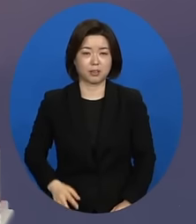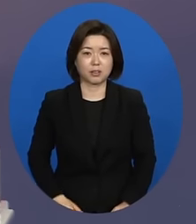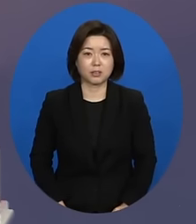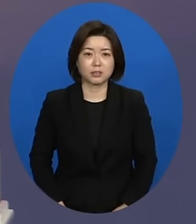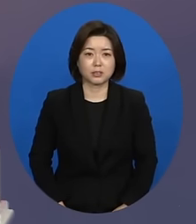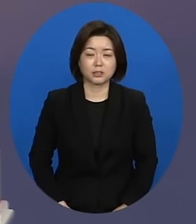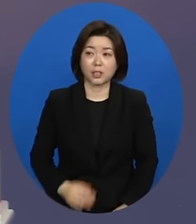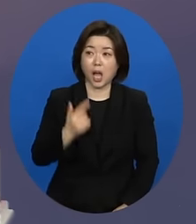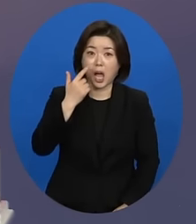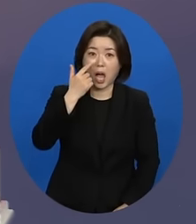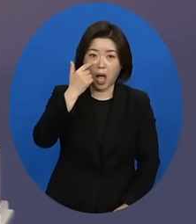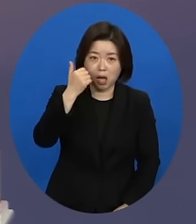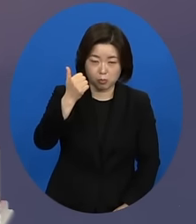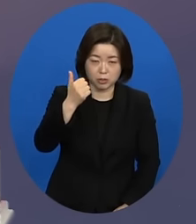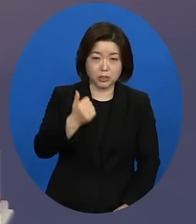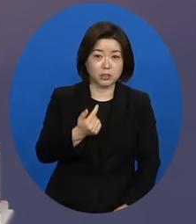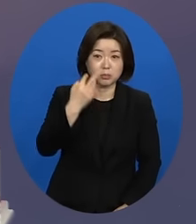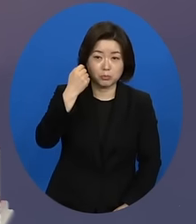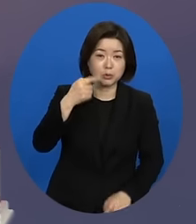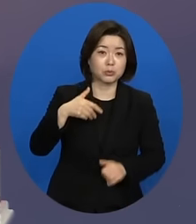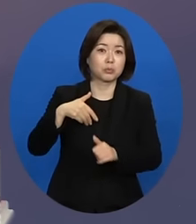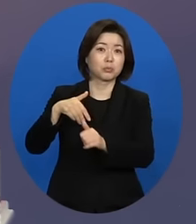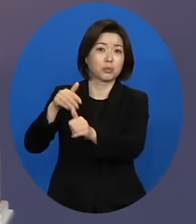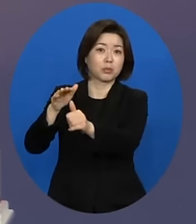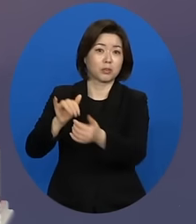아버지를 미국으로 유학을 보내시더라고요.